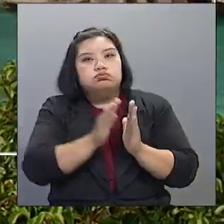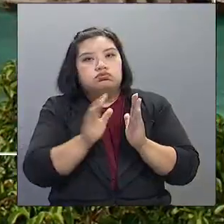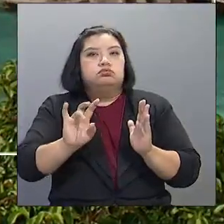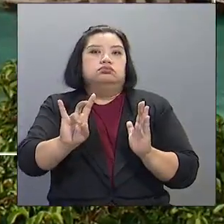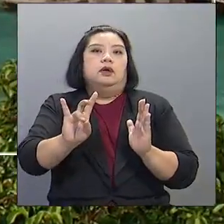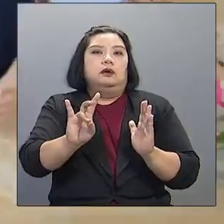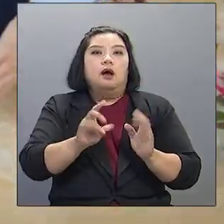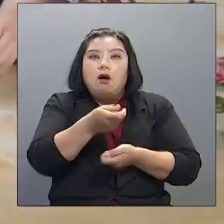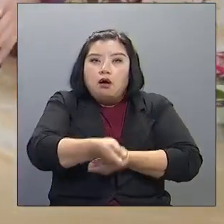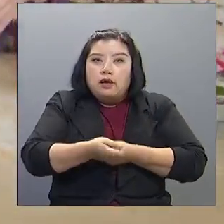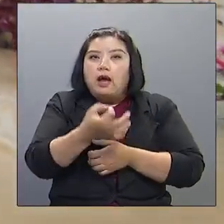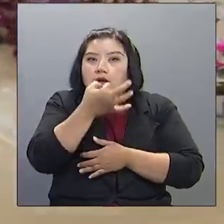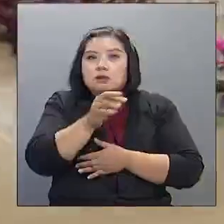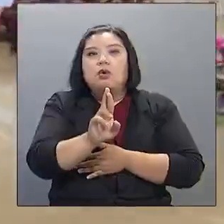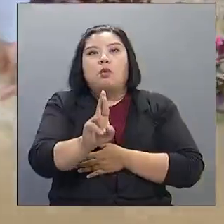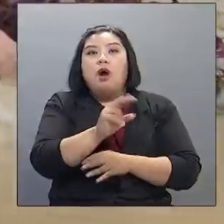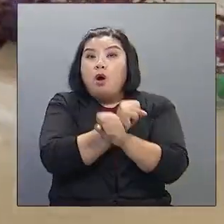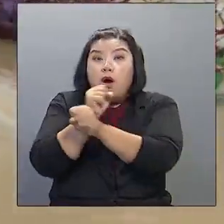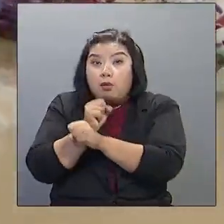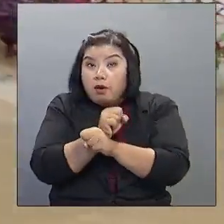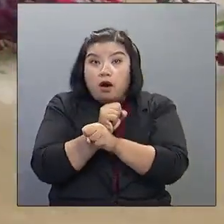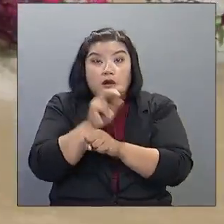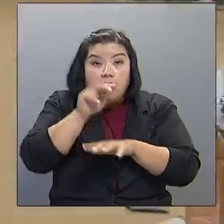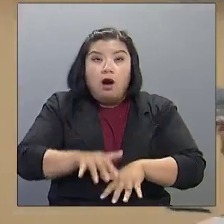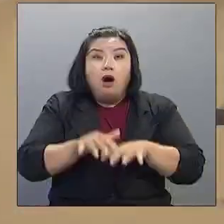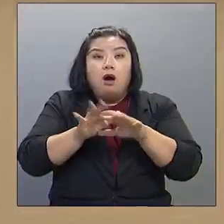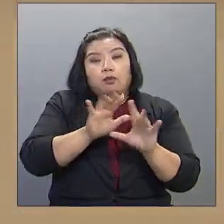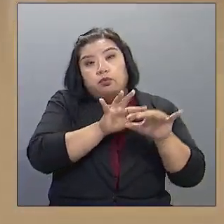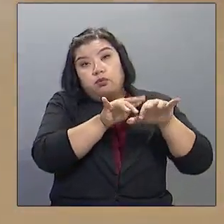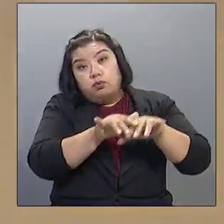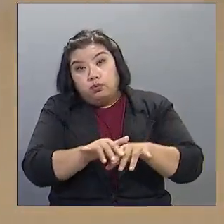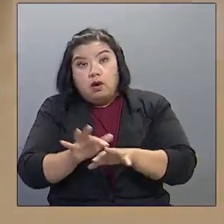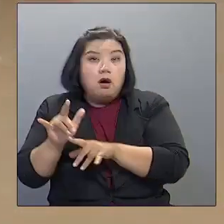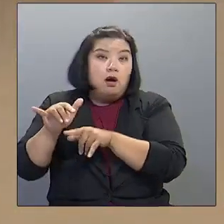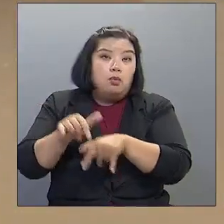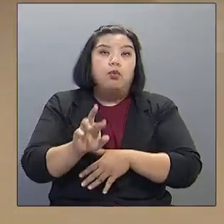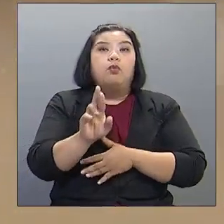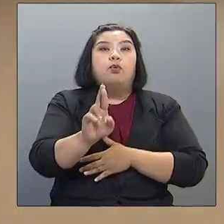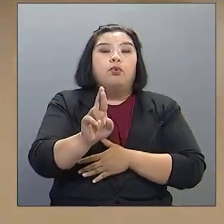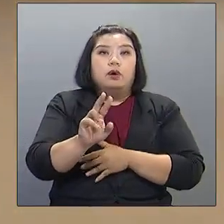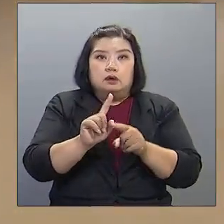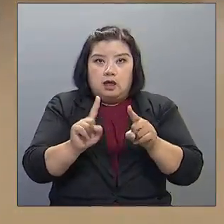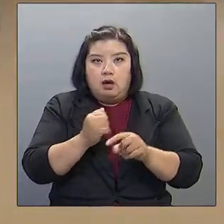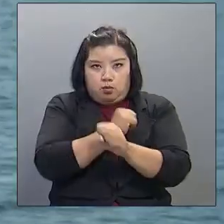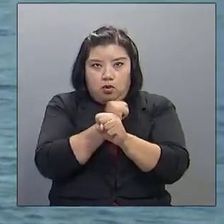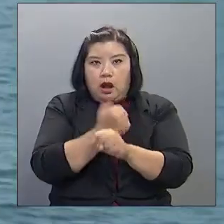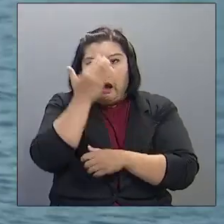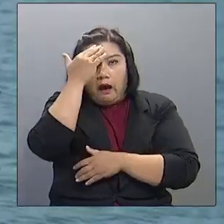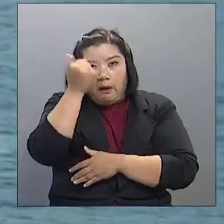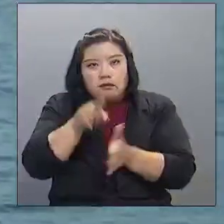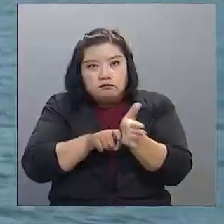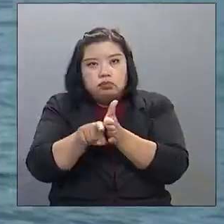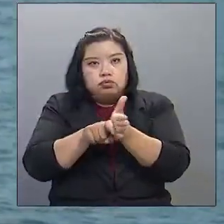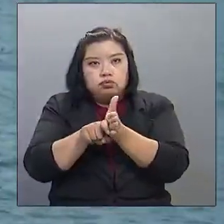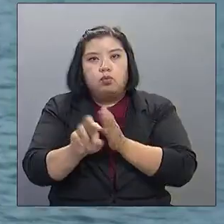กษตรกรควรระวังอันตรายและป้องกันความเสียหายจากสภาวะน้ำท่วมฉับพลันน้ำป่าไหลหลากนอกจากนี้ควรระวังและป้องกันโรคพืชที่เกิดจากเชื้อ